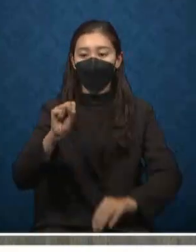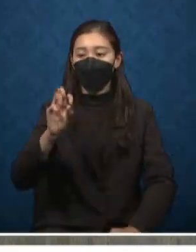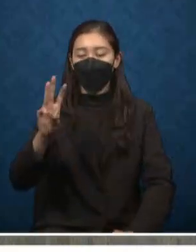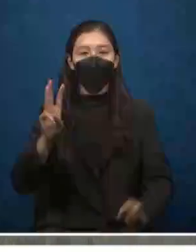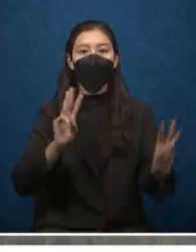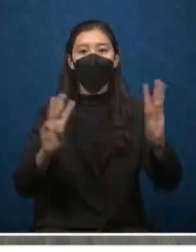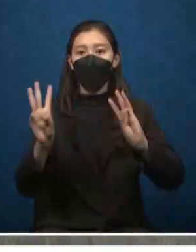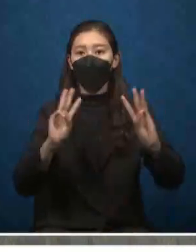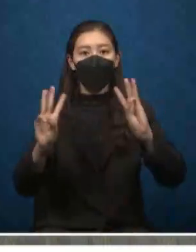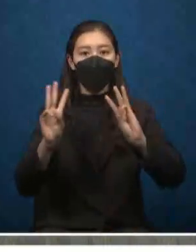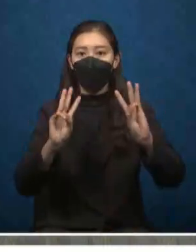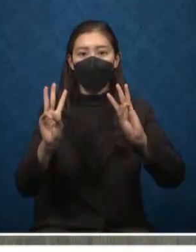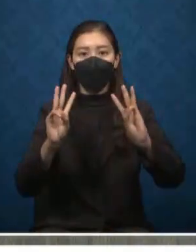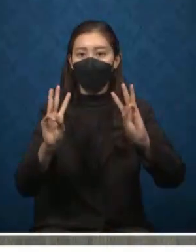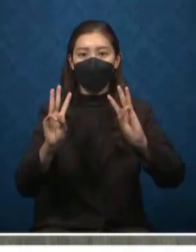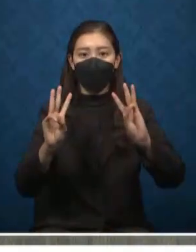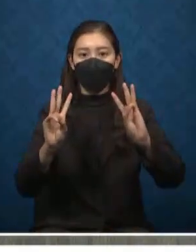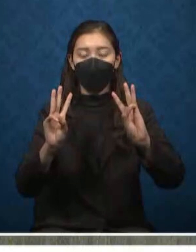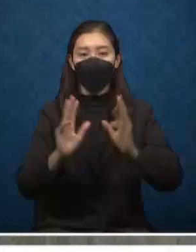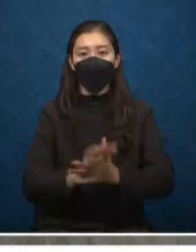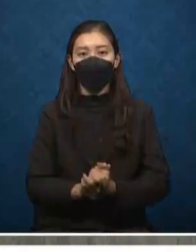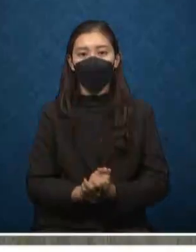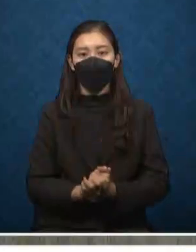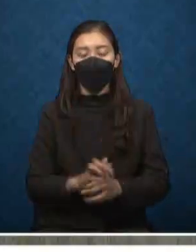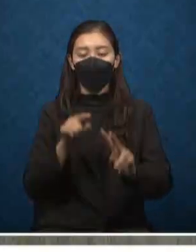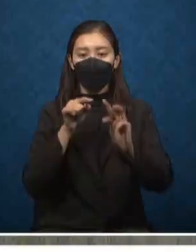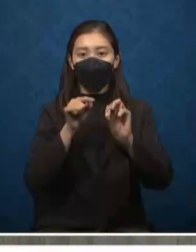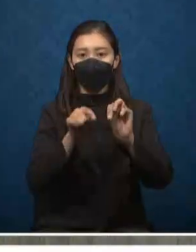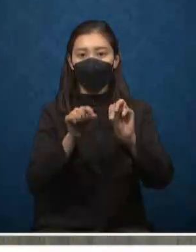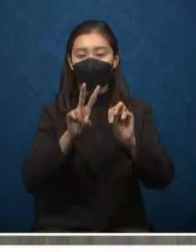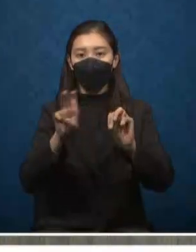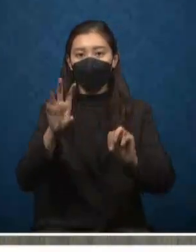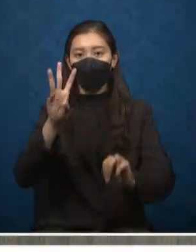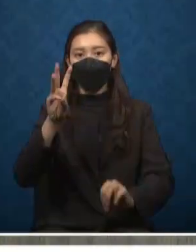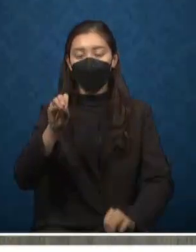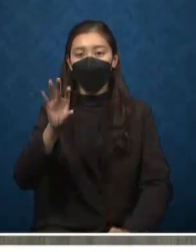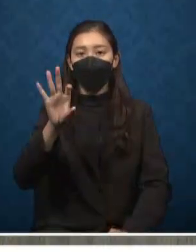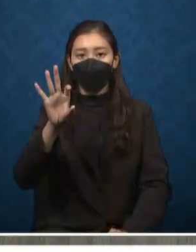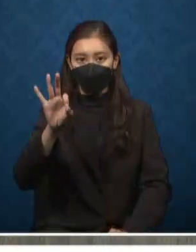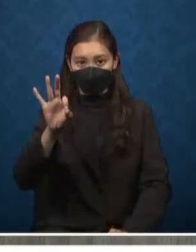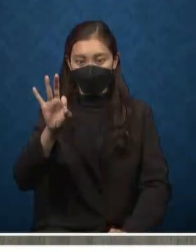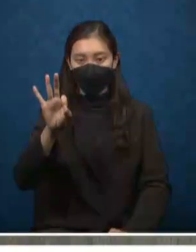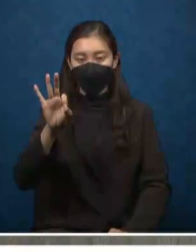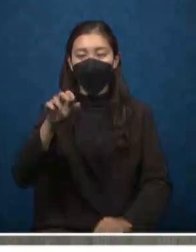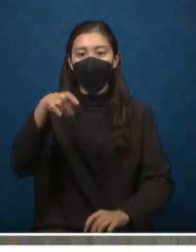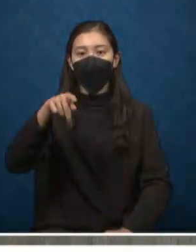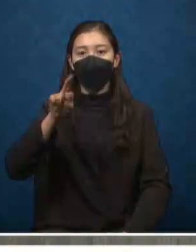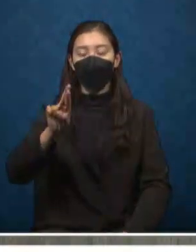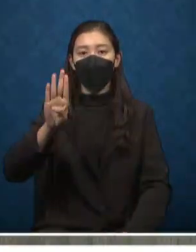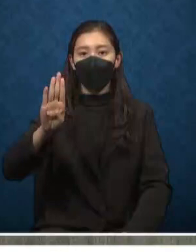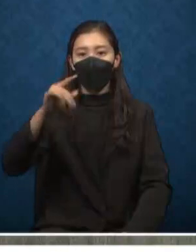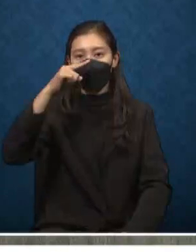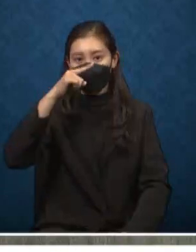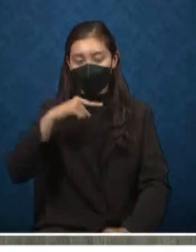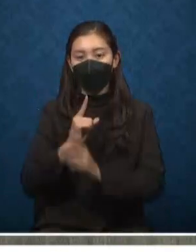ลงอาศัยอำนาจตามความในมาตรา269ของรัฐธรรมนูญแห่งราชอาณาจักรไท